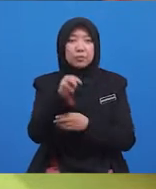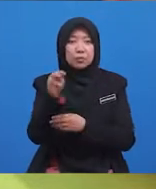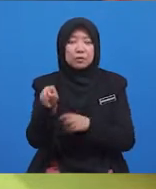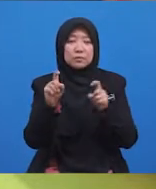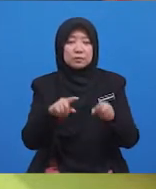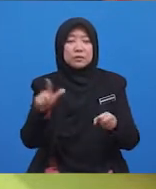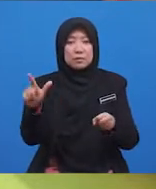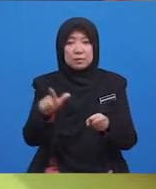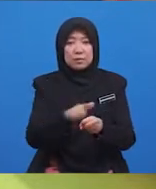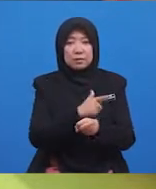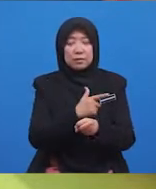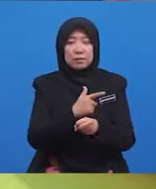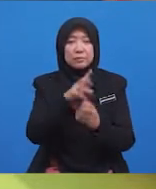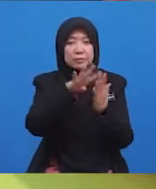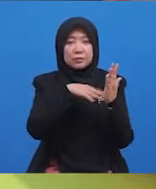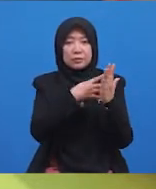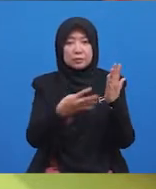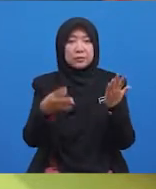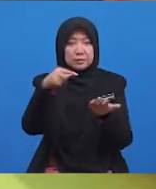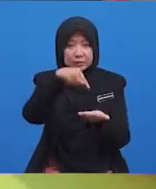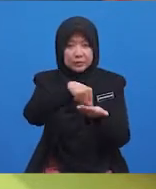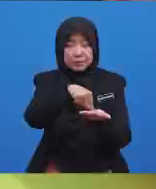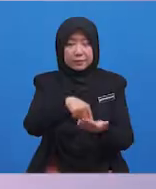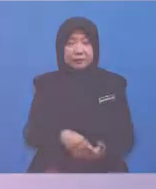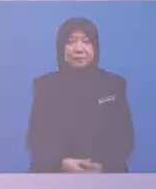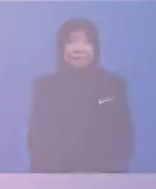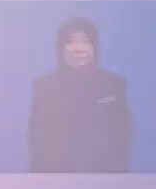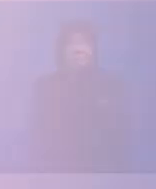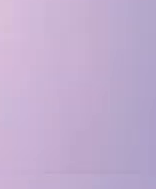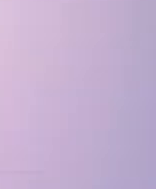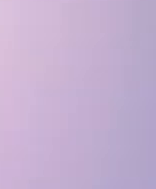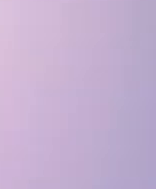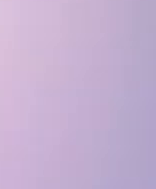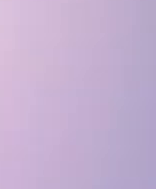diminta melengkapkan jadual yang dipaparkan ini.